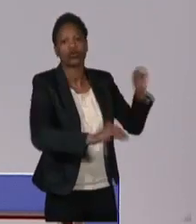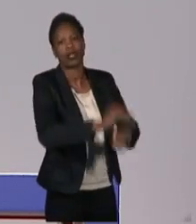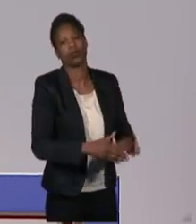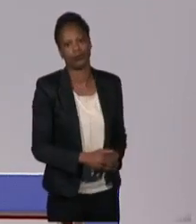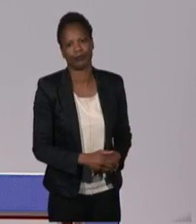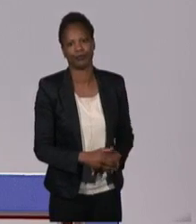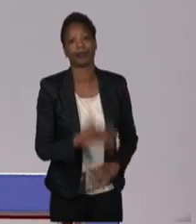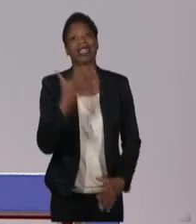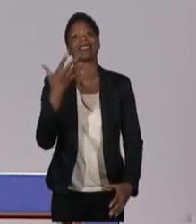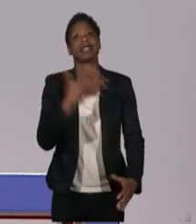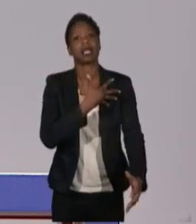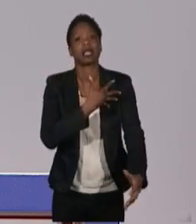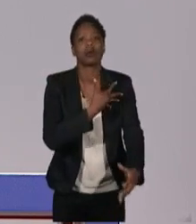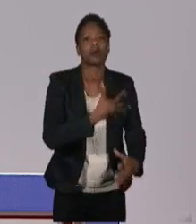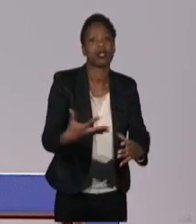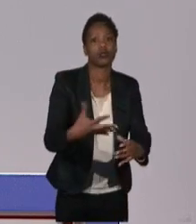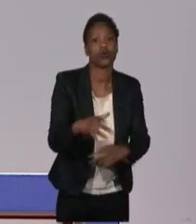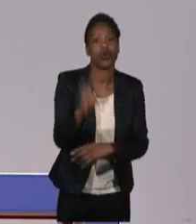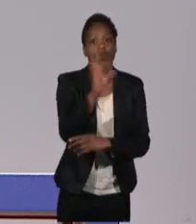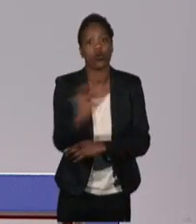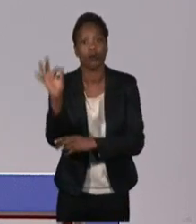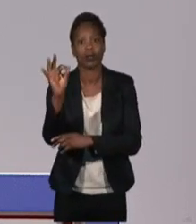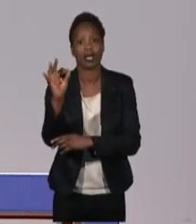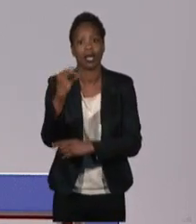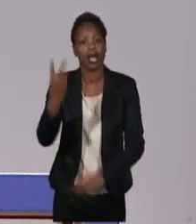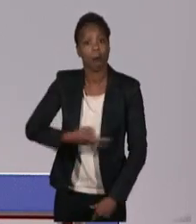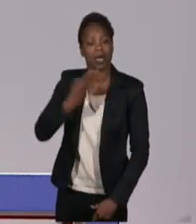de Français vivent sans médecin traitant.